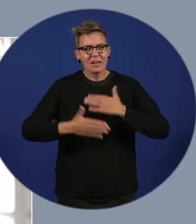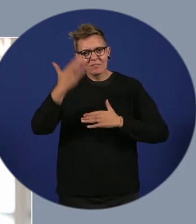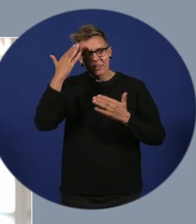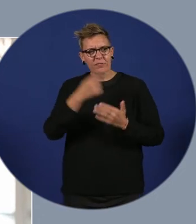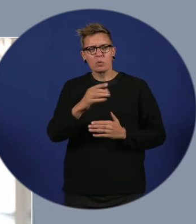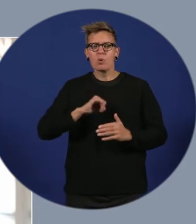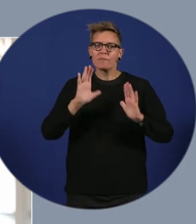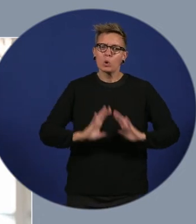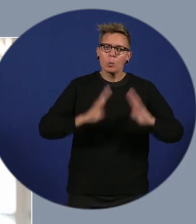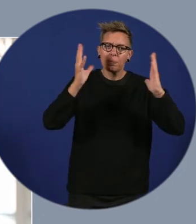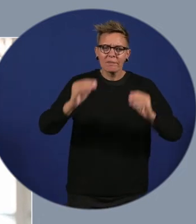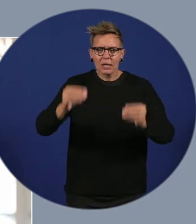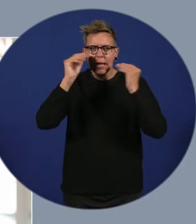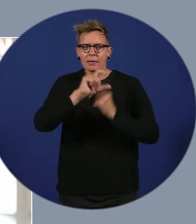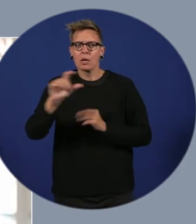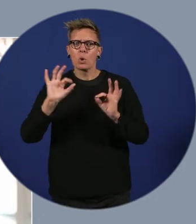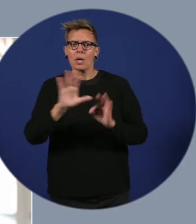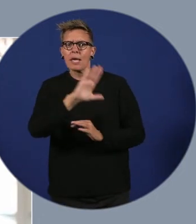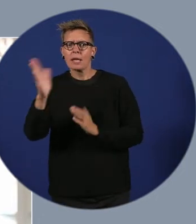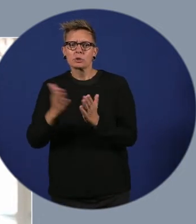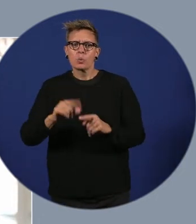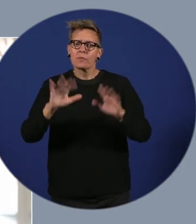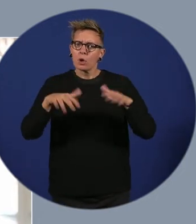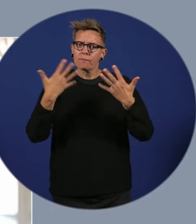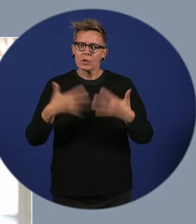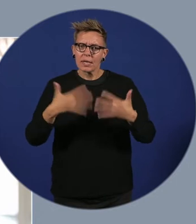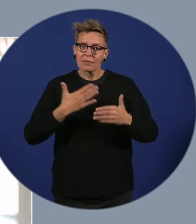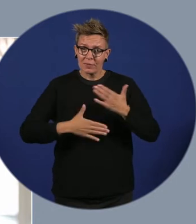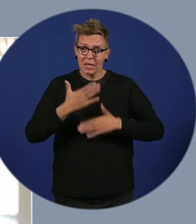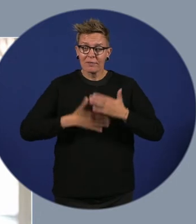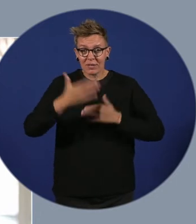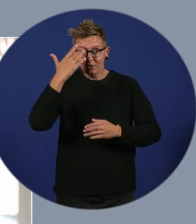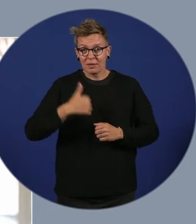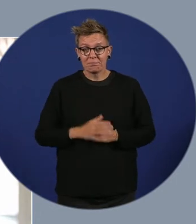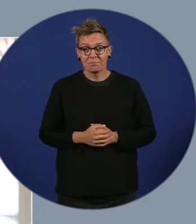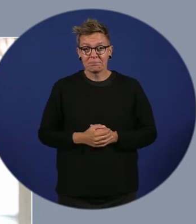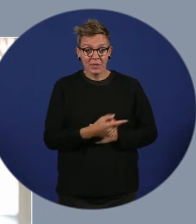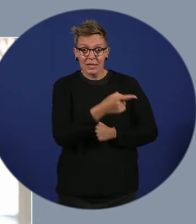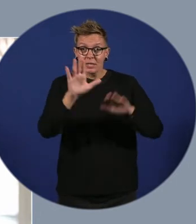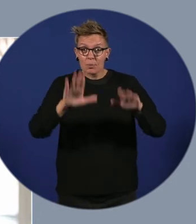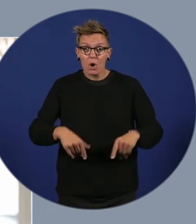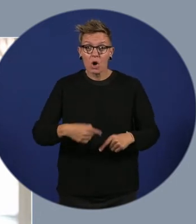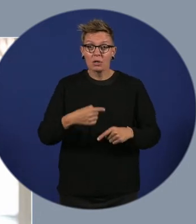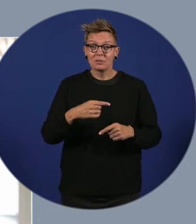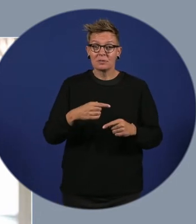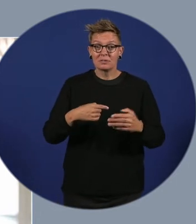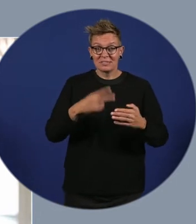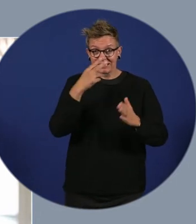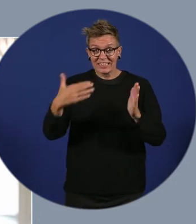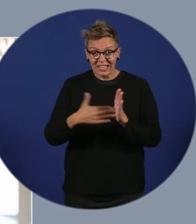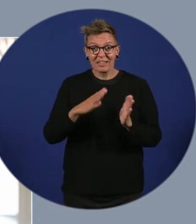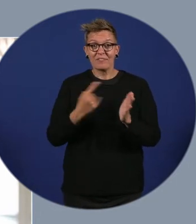upplevt, fått lära er och hur ert skolval har varit. Till alla er som gjort skolval möjligt,